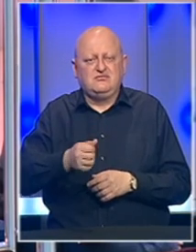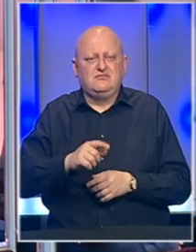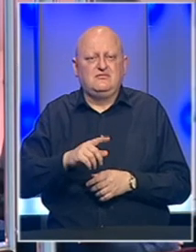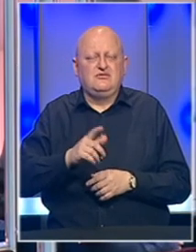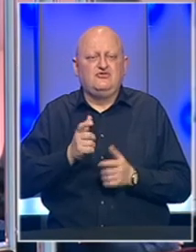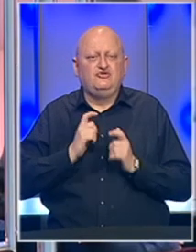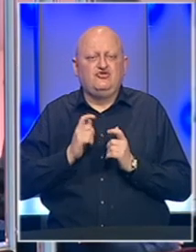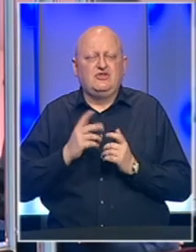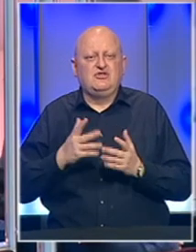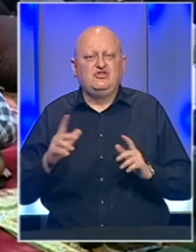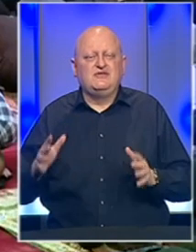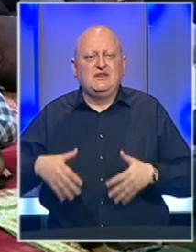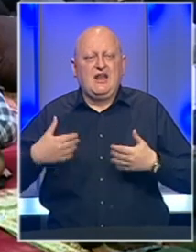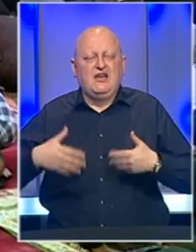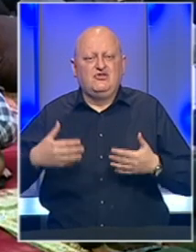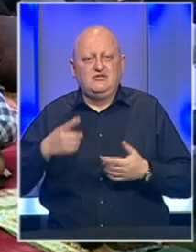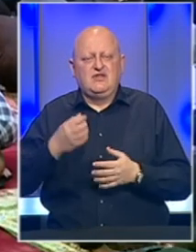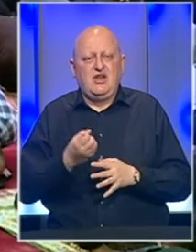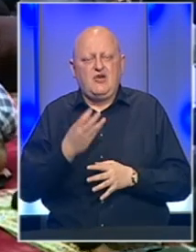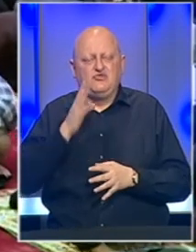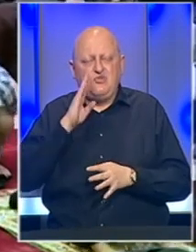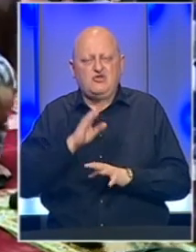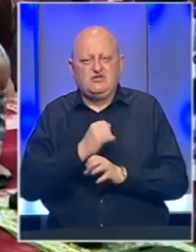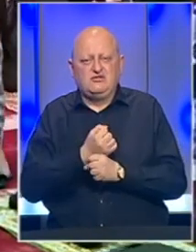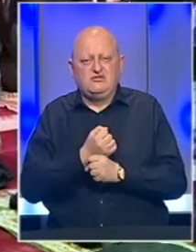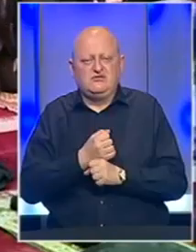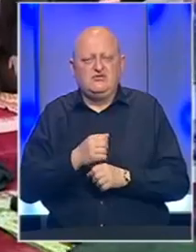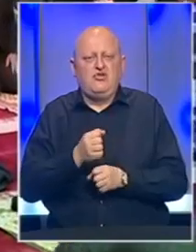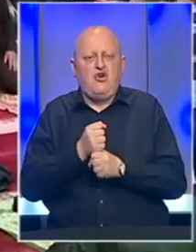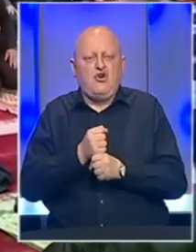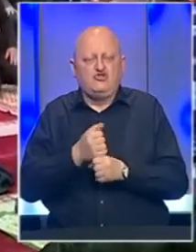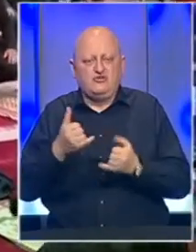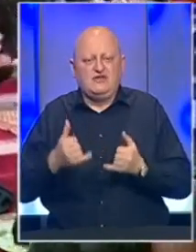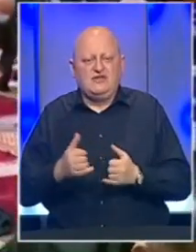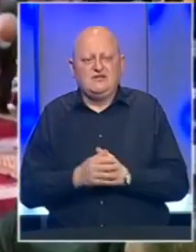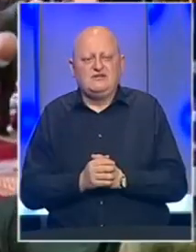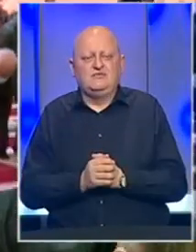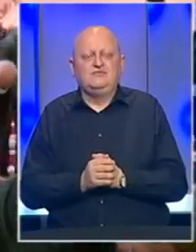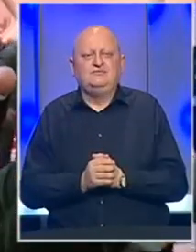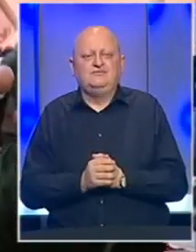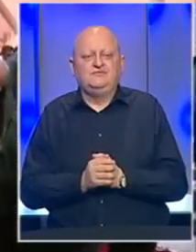što se čeka i čemu se raduje. I taj običaj je u Bosni i Hercegovini očuvan do danas.